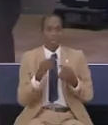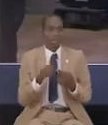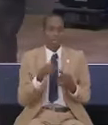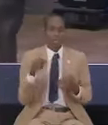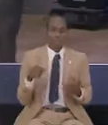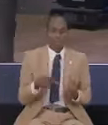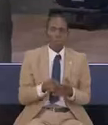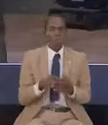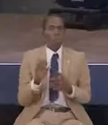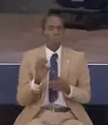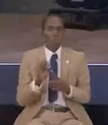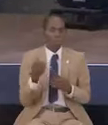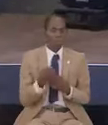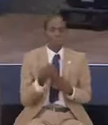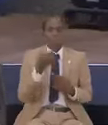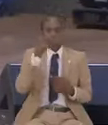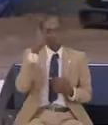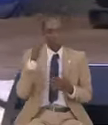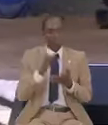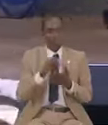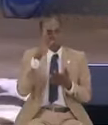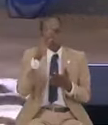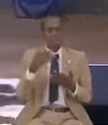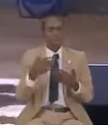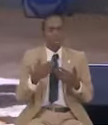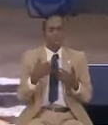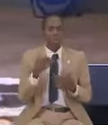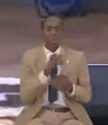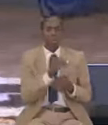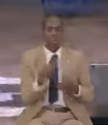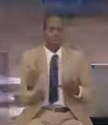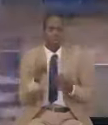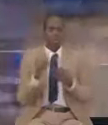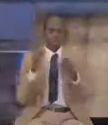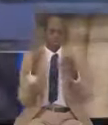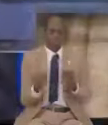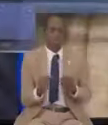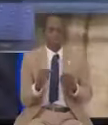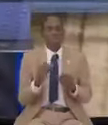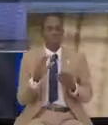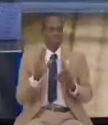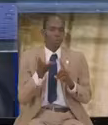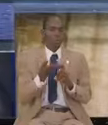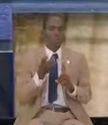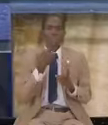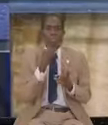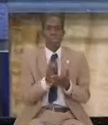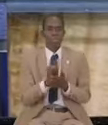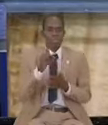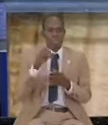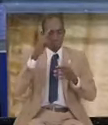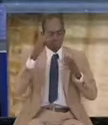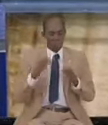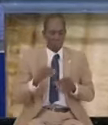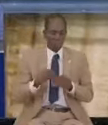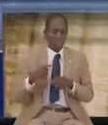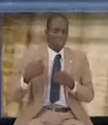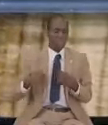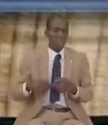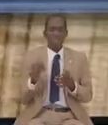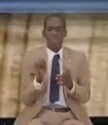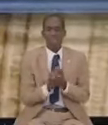parce qu'il avait la conviction c'est dire que Daniel résolu de ne pas que lui